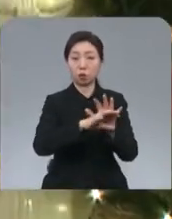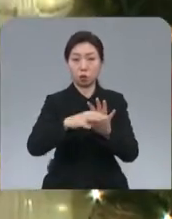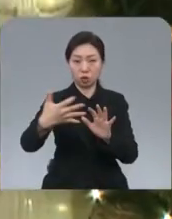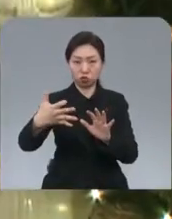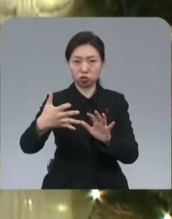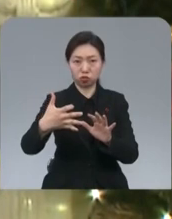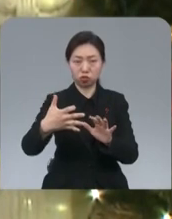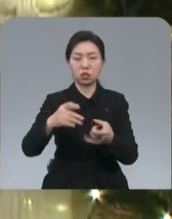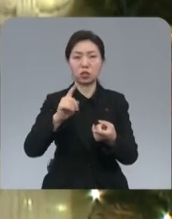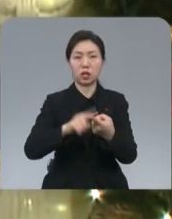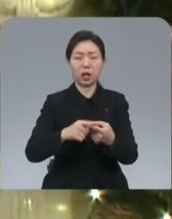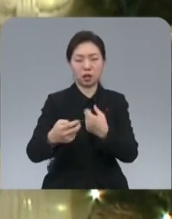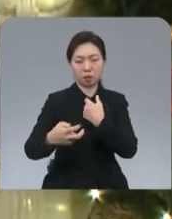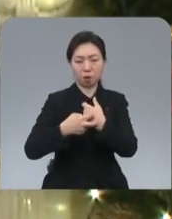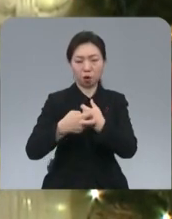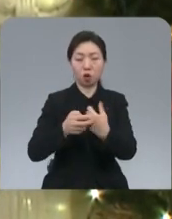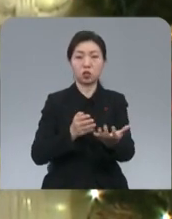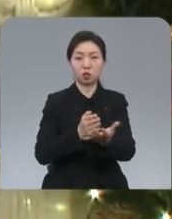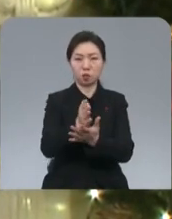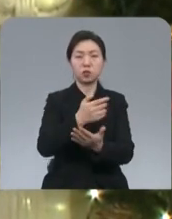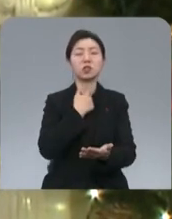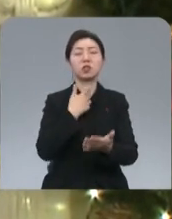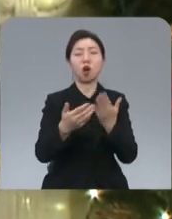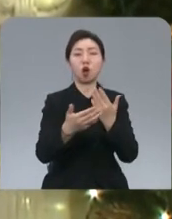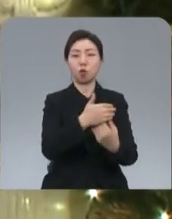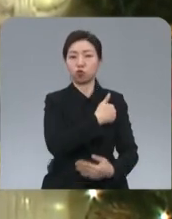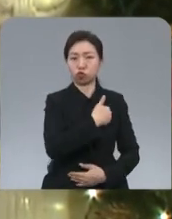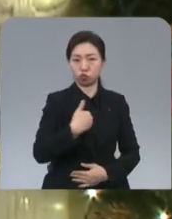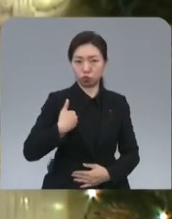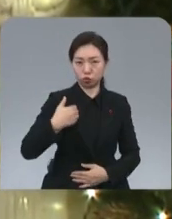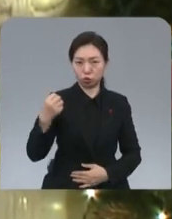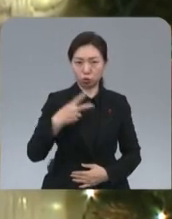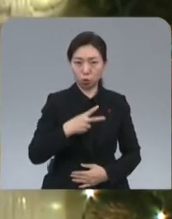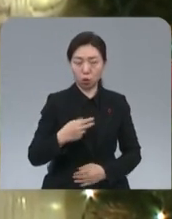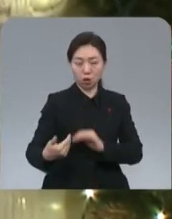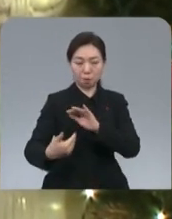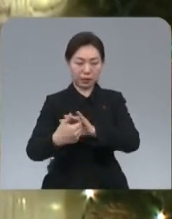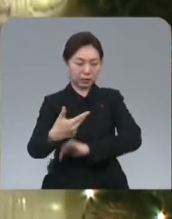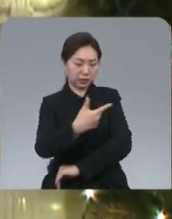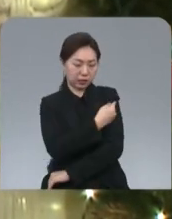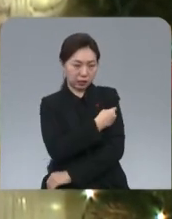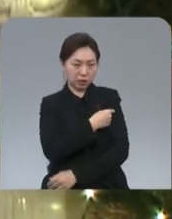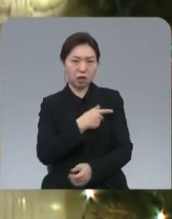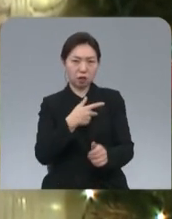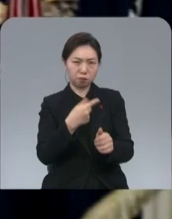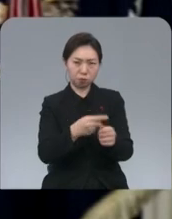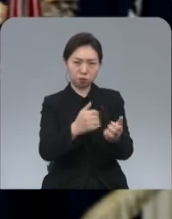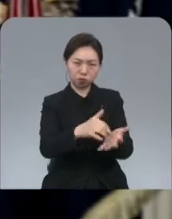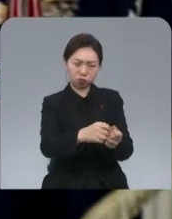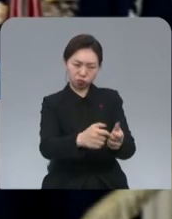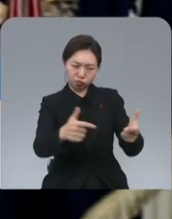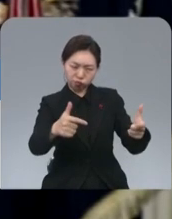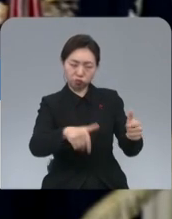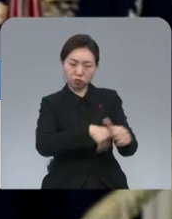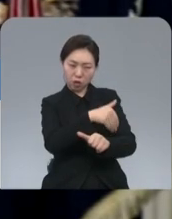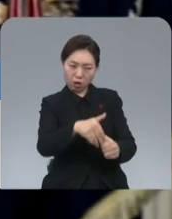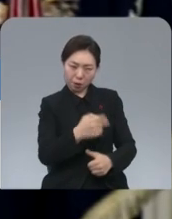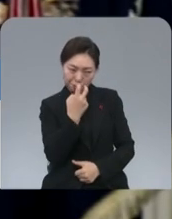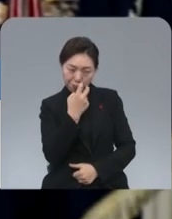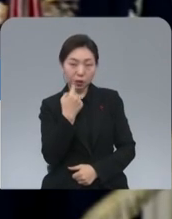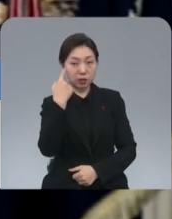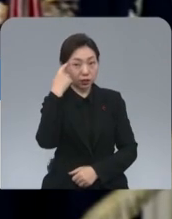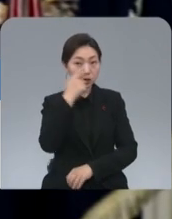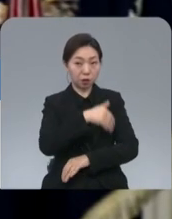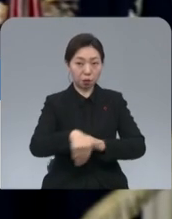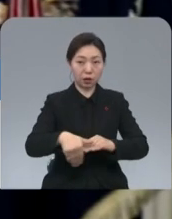의학적 경험이 축적된 데다 백신 공급 확대에 따라 상황을 안고 가겠다고 판단한 결과입니다. This is not March